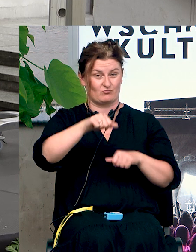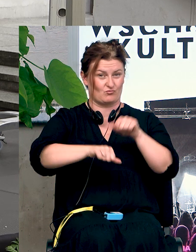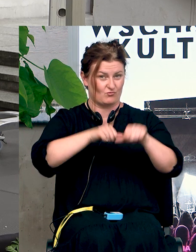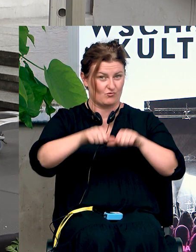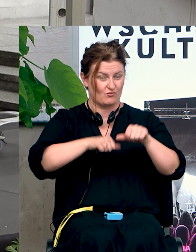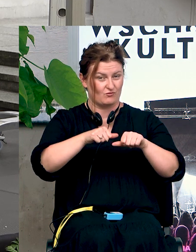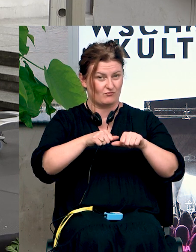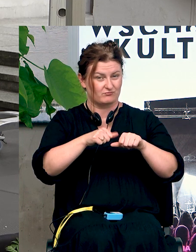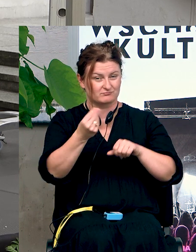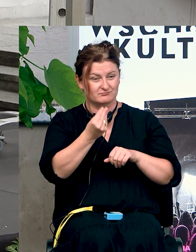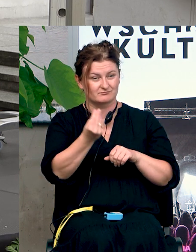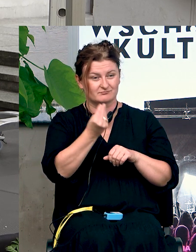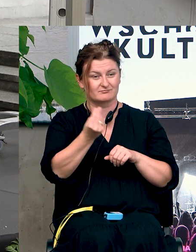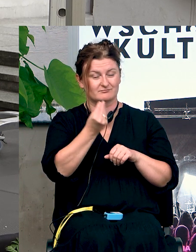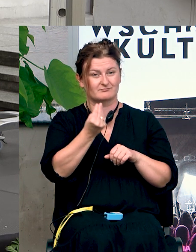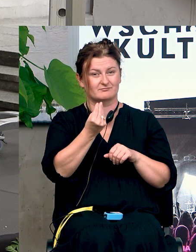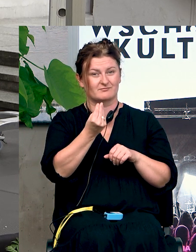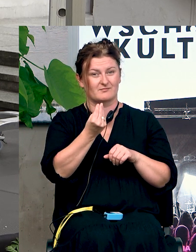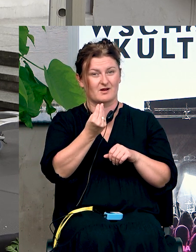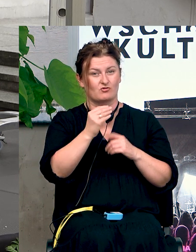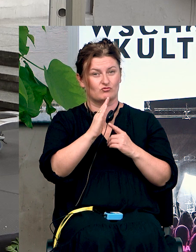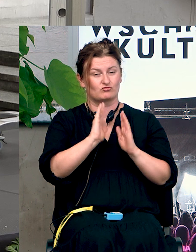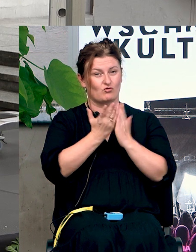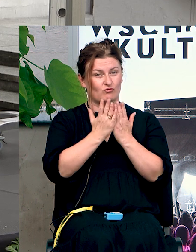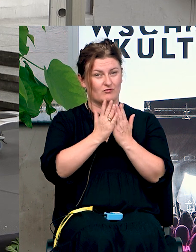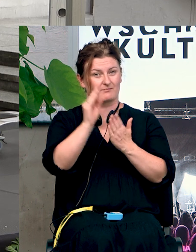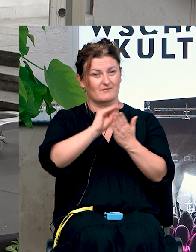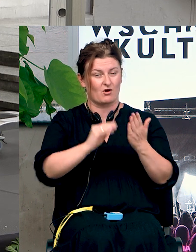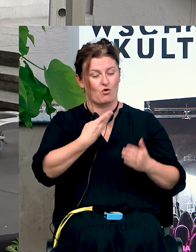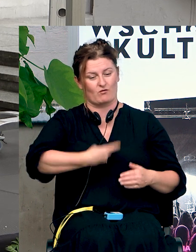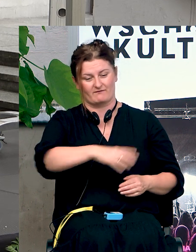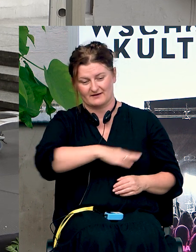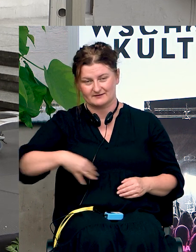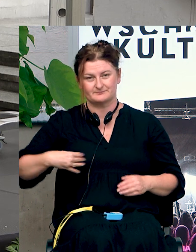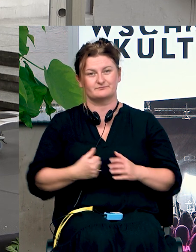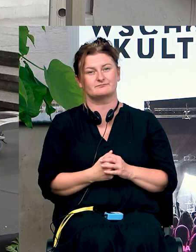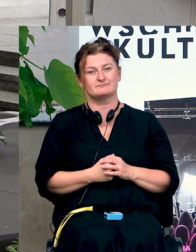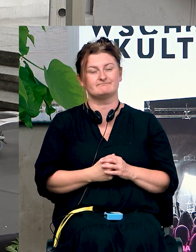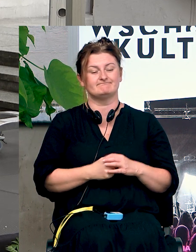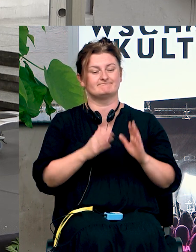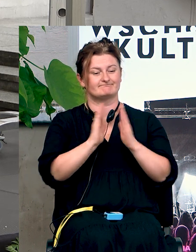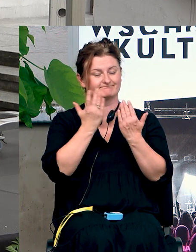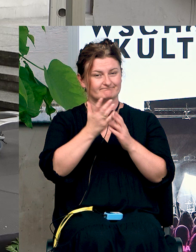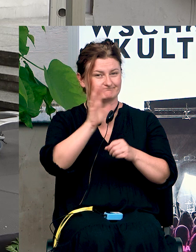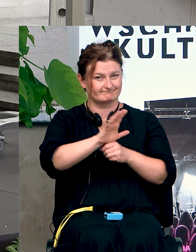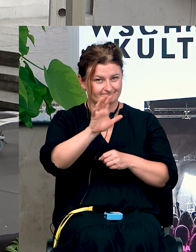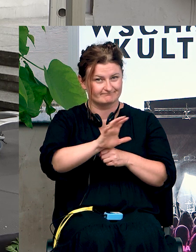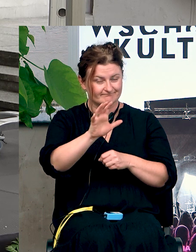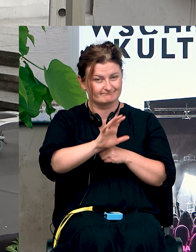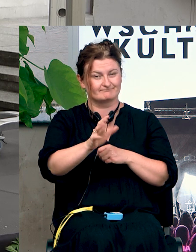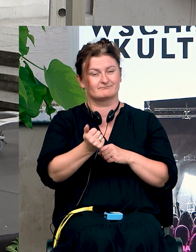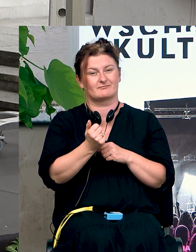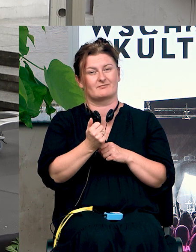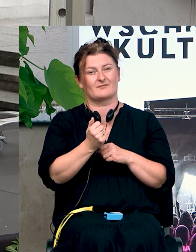jeszcze ukaże się książka pisarza chorwackiego. Wydajemy tę literaturę